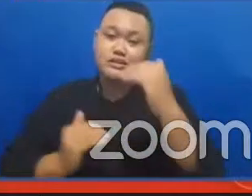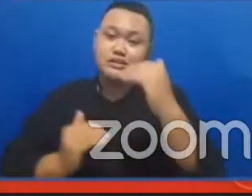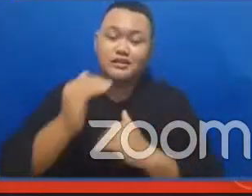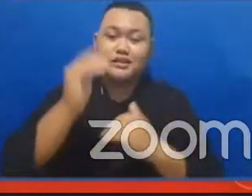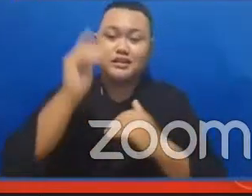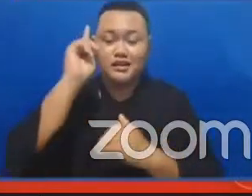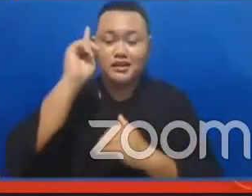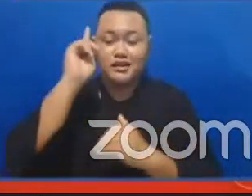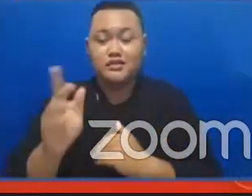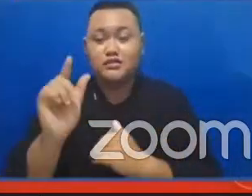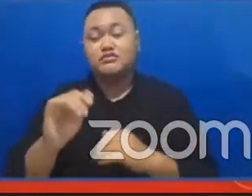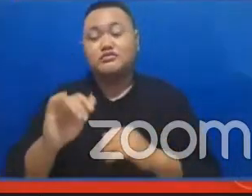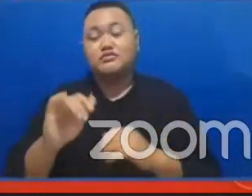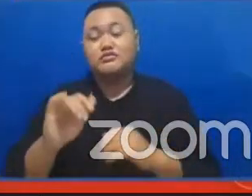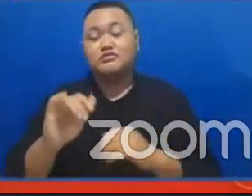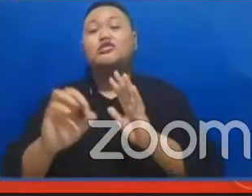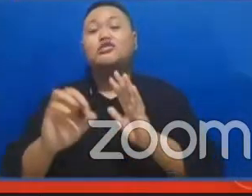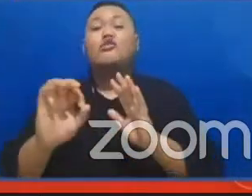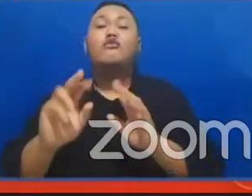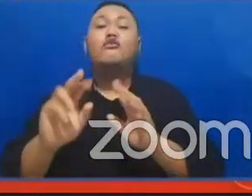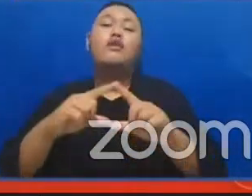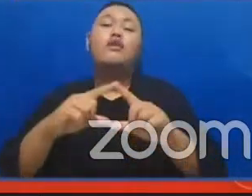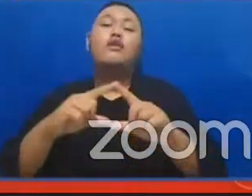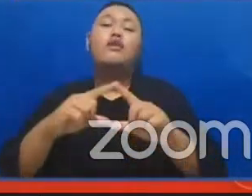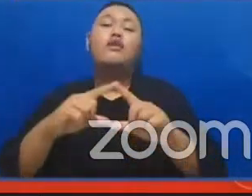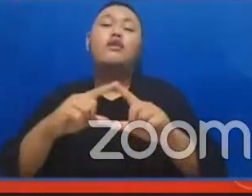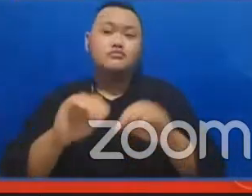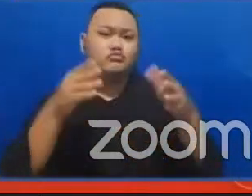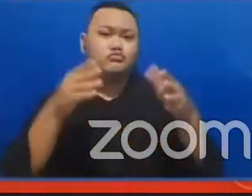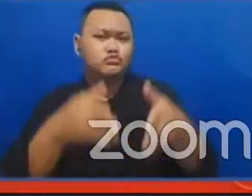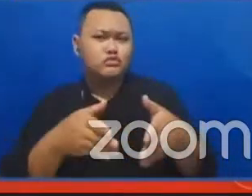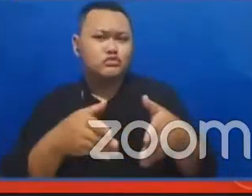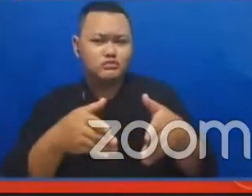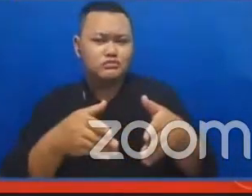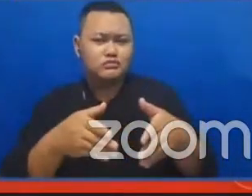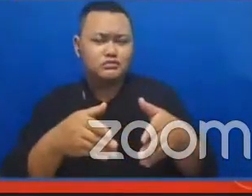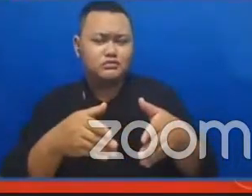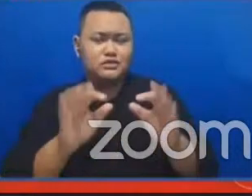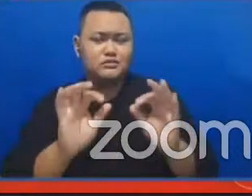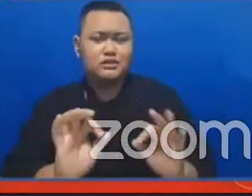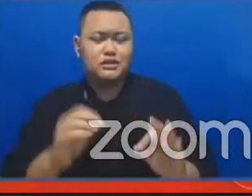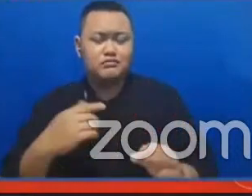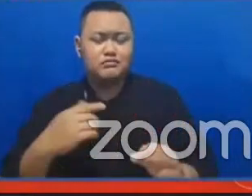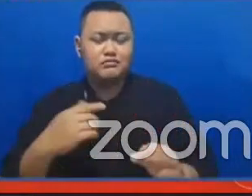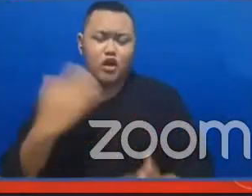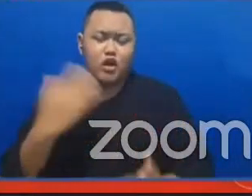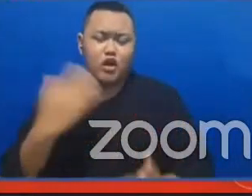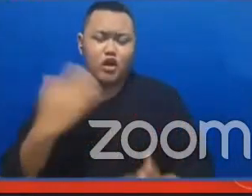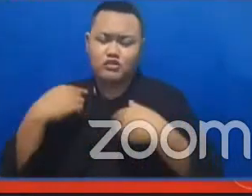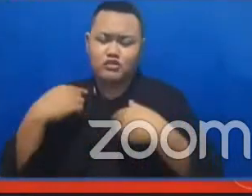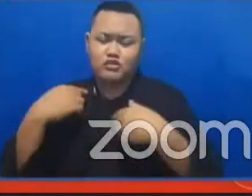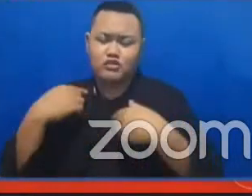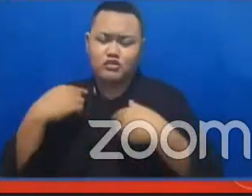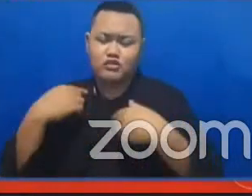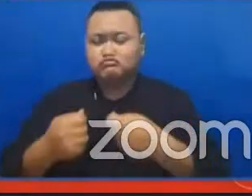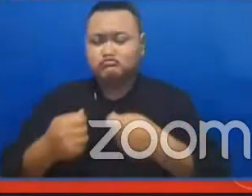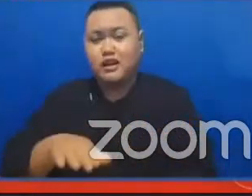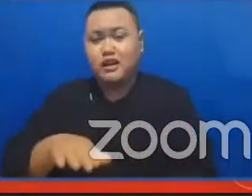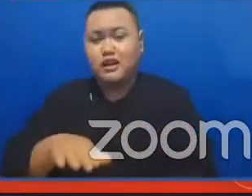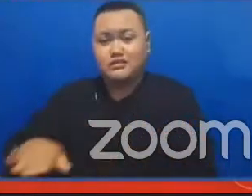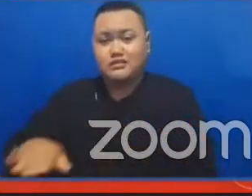dan inovasi kita. Khususnya di bidang pendidikan, mari kita antarkan anak-anak kita menjadi generasi yang